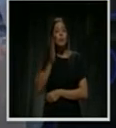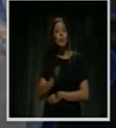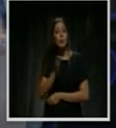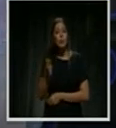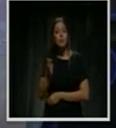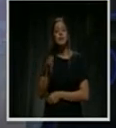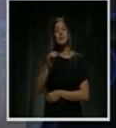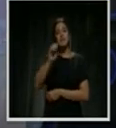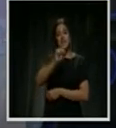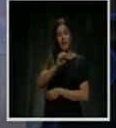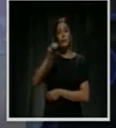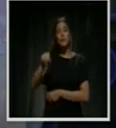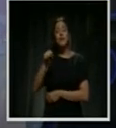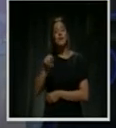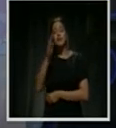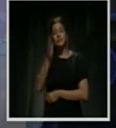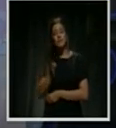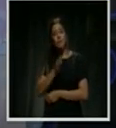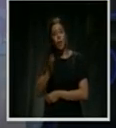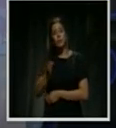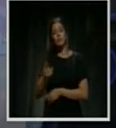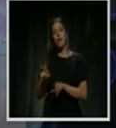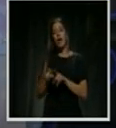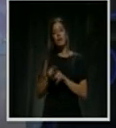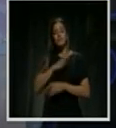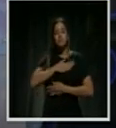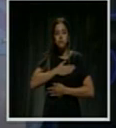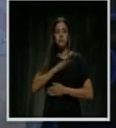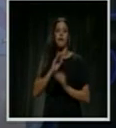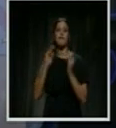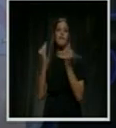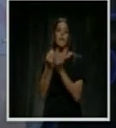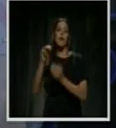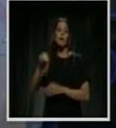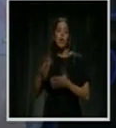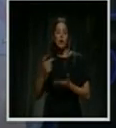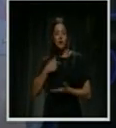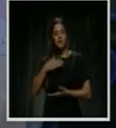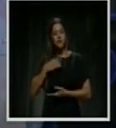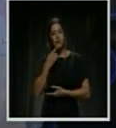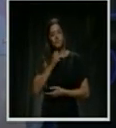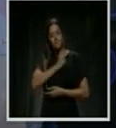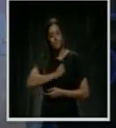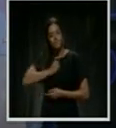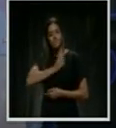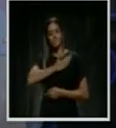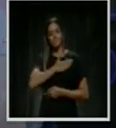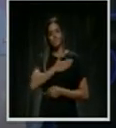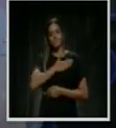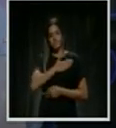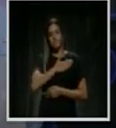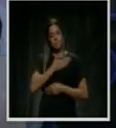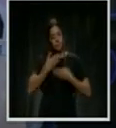Muscat hija telfa kbira għall-familja Muscat u għalhekk nerġa' noffri l-kondoljanzi